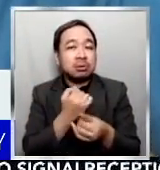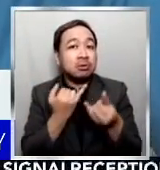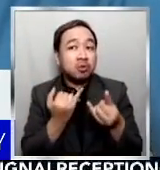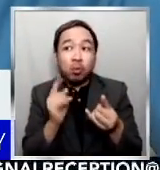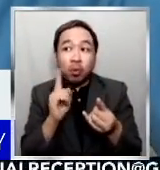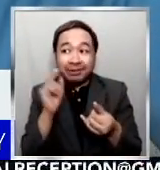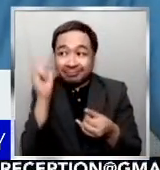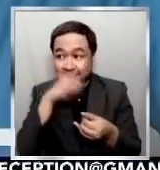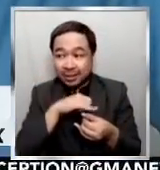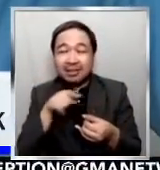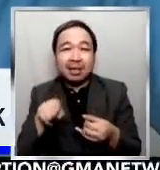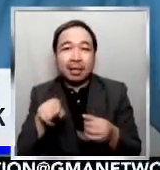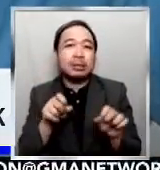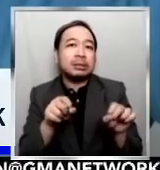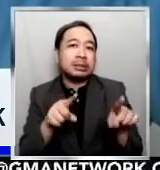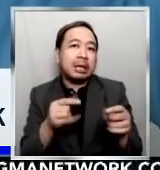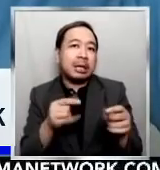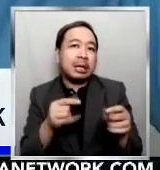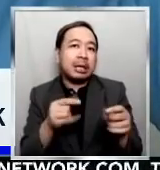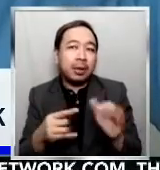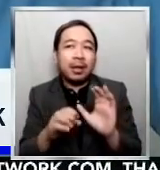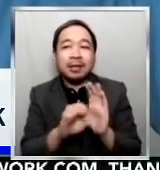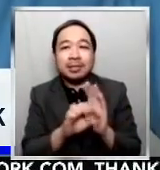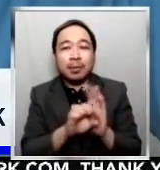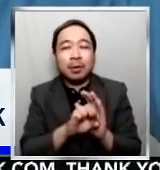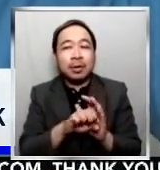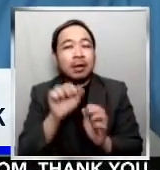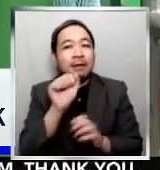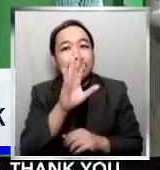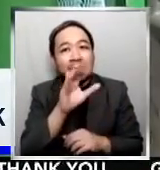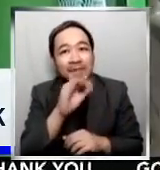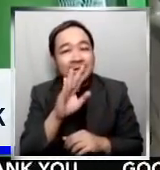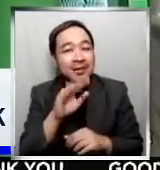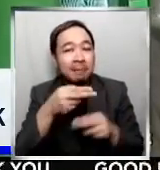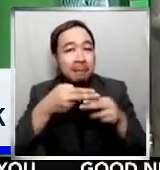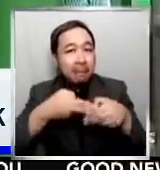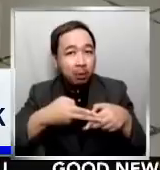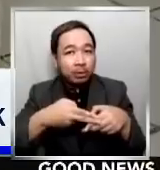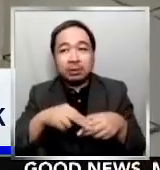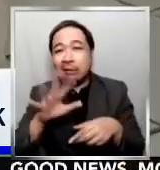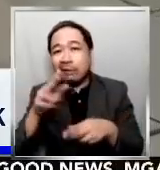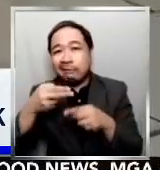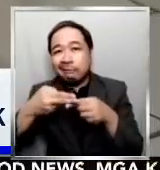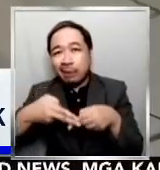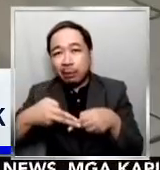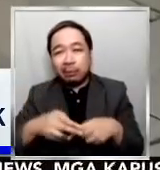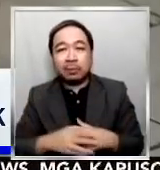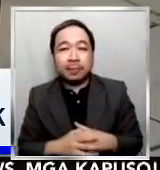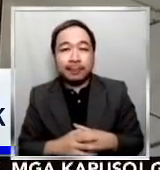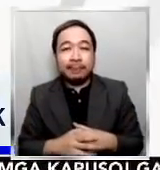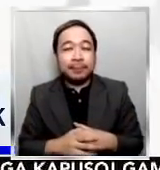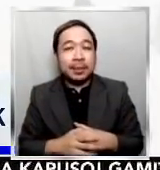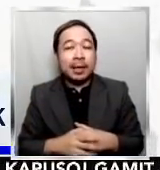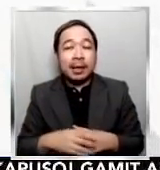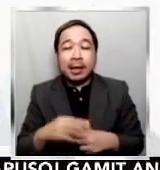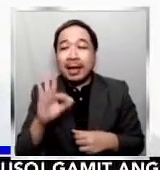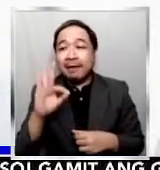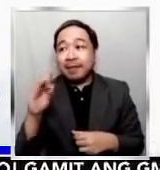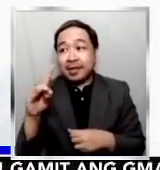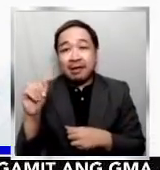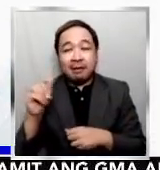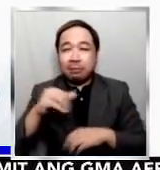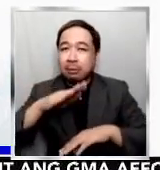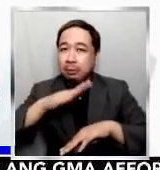muna binibenta namin. Tulad ng 15 pounds siya ka 5 pounds. Paalala naman ng Food and Drug Administration. Huwag naman po